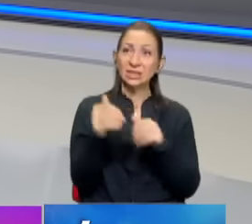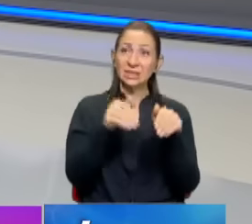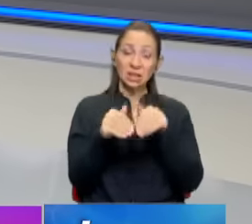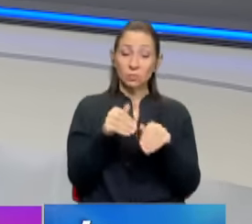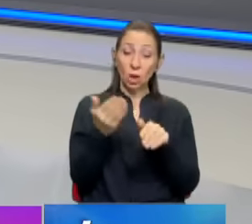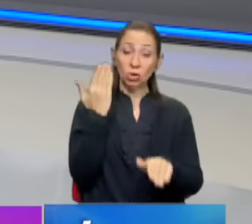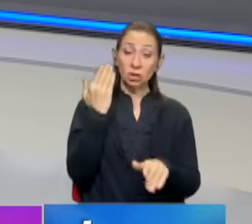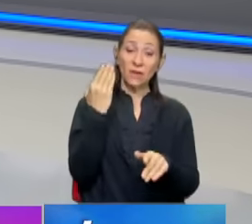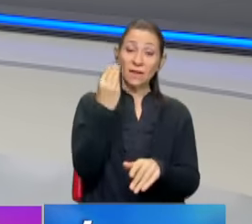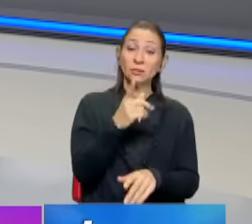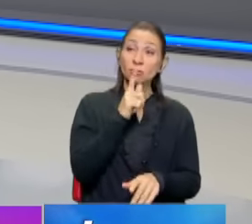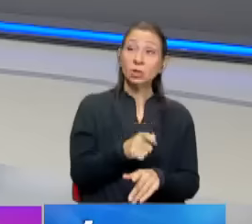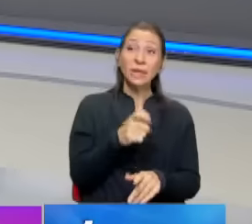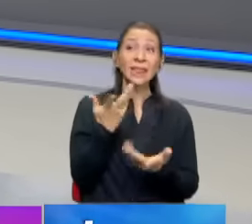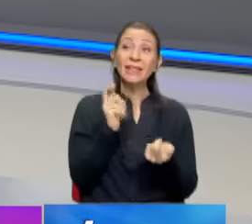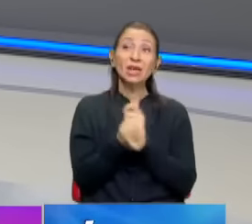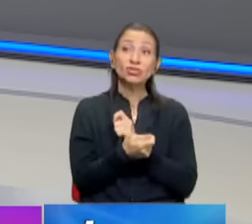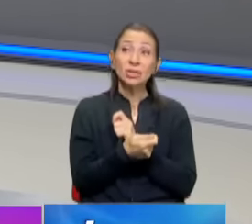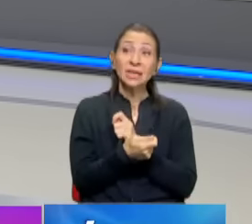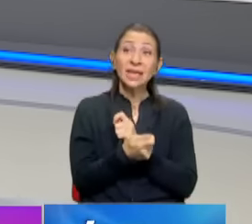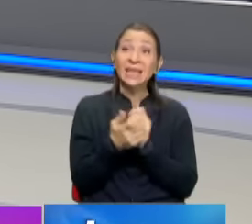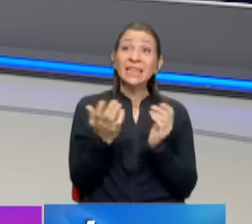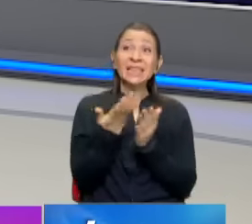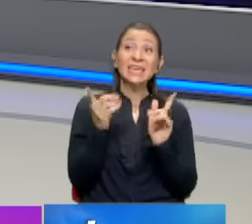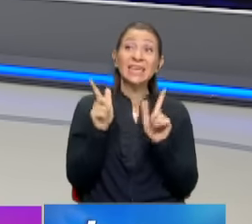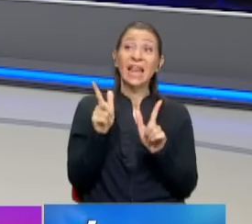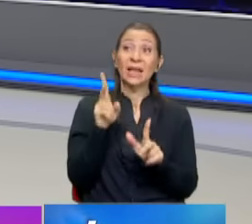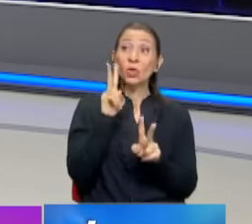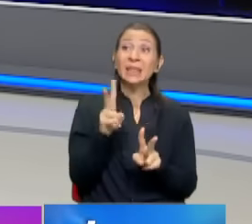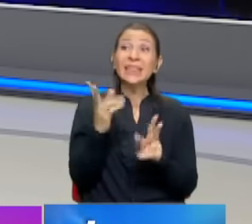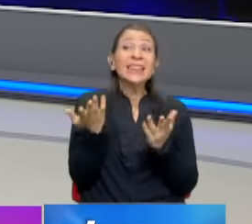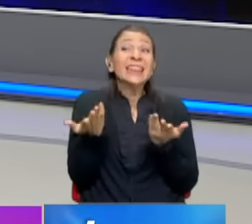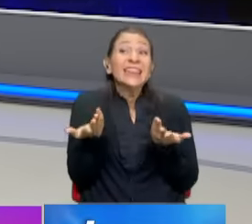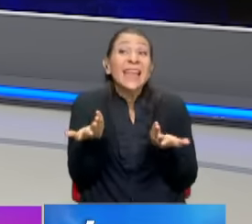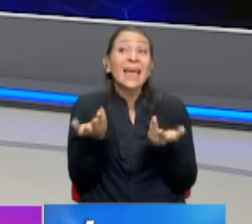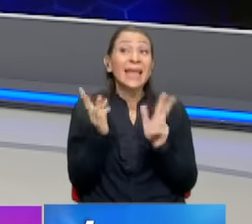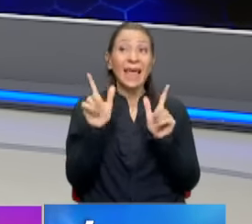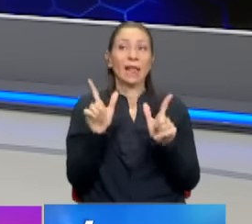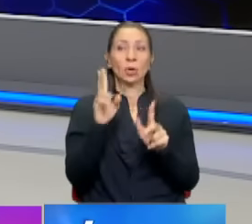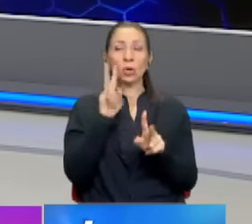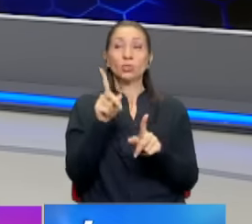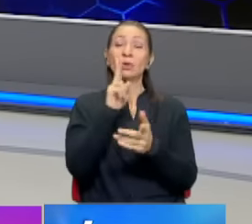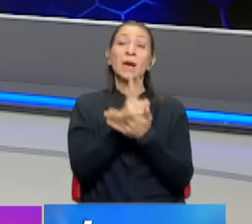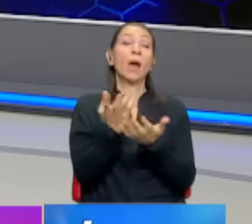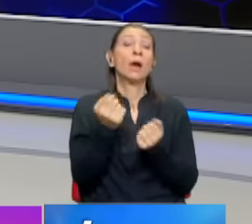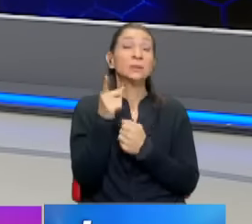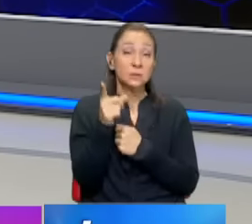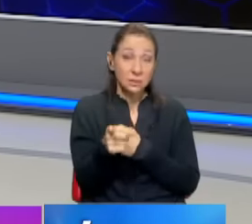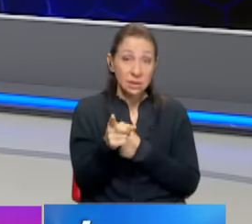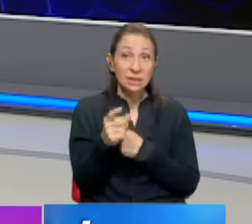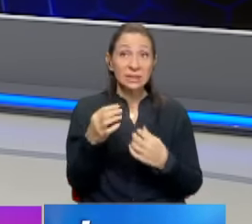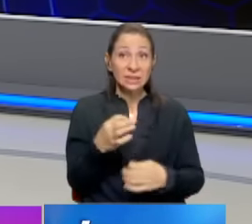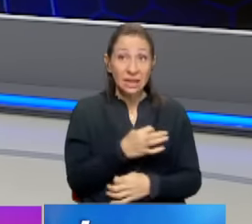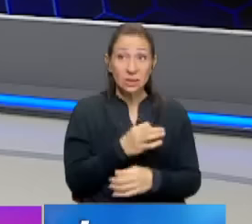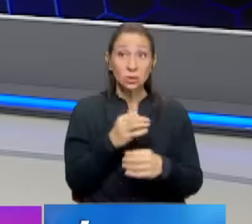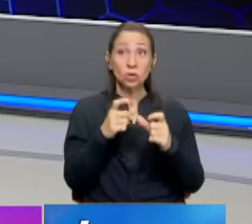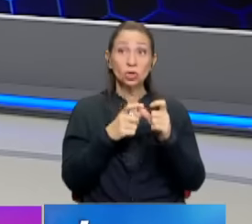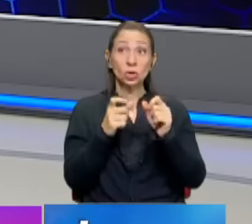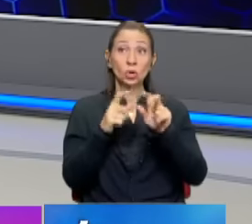önce verdiğiniz sözlerden bu yana ne değişti? Nasıl gerekli gördünüz? Neyi gerekli gördünüz de bu kararı aldınız Sayın Soyu